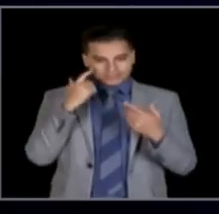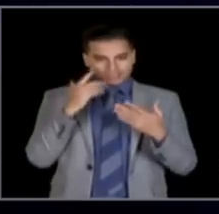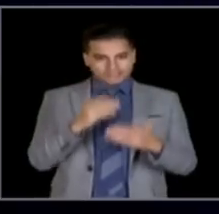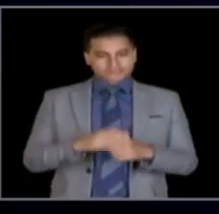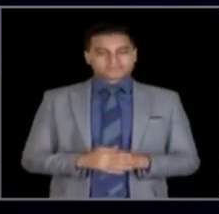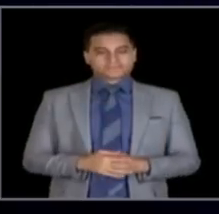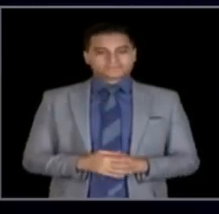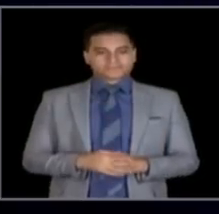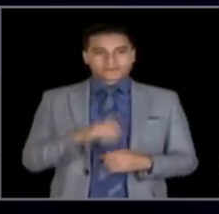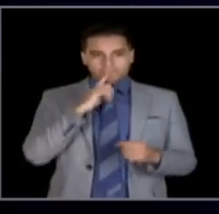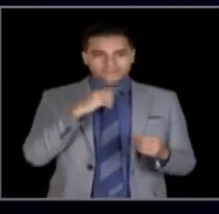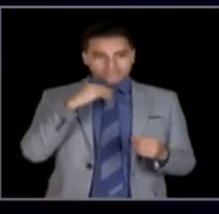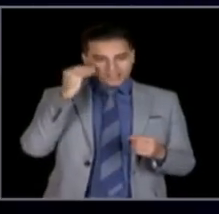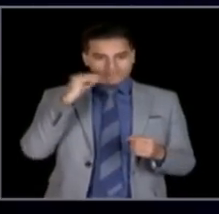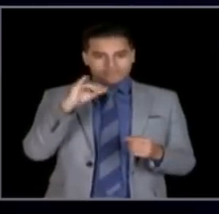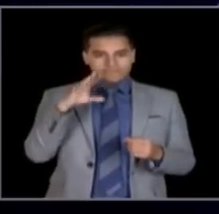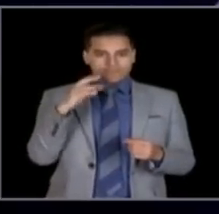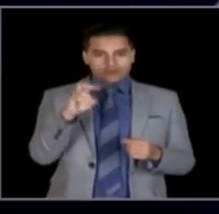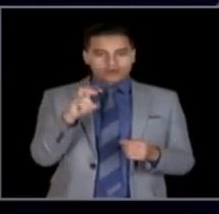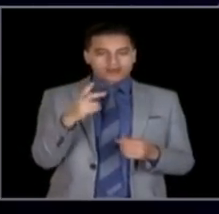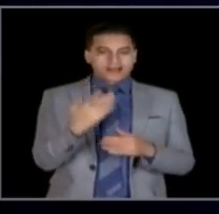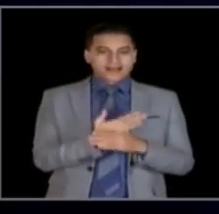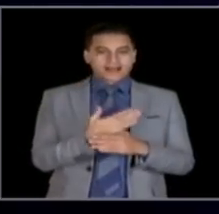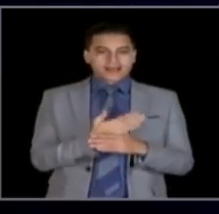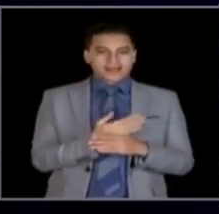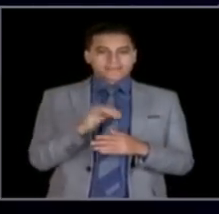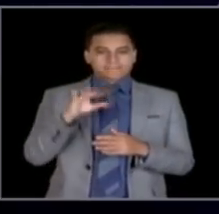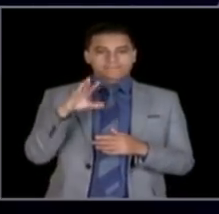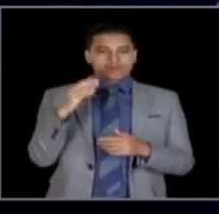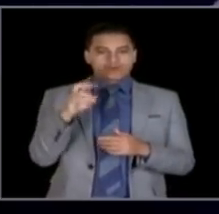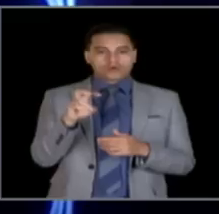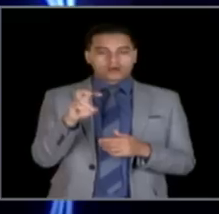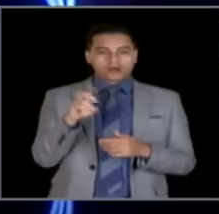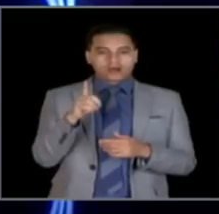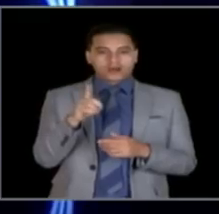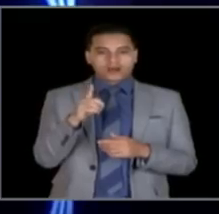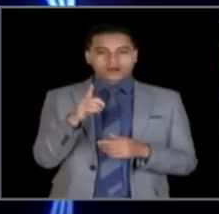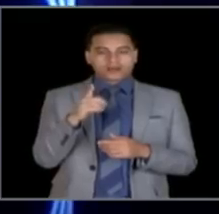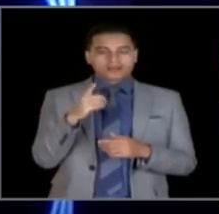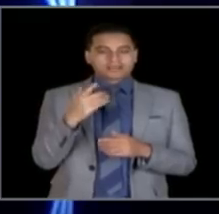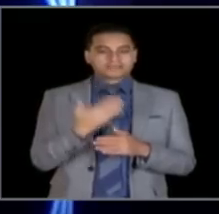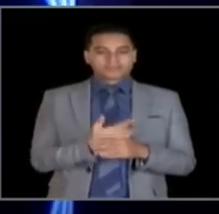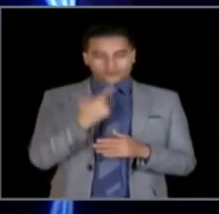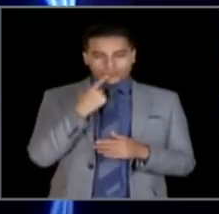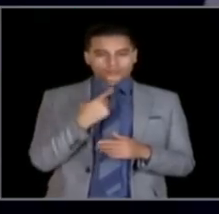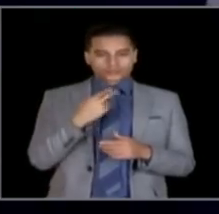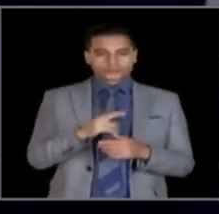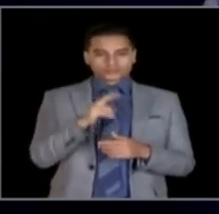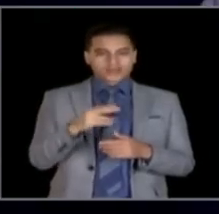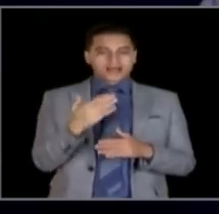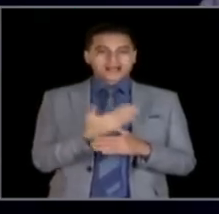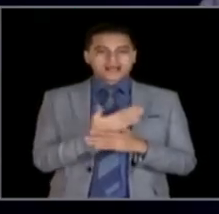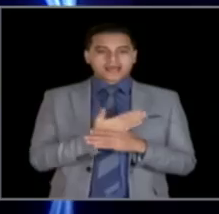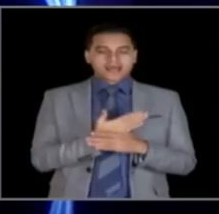جدا. بس نفسي افهم يا مهجه، ليه الدراما مرتبطه بالستات؟ يعني كسبانه